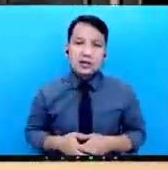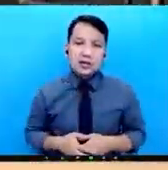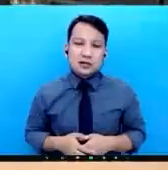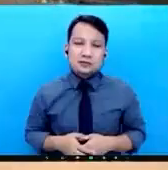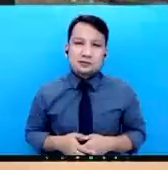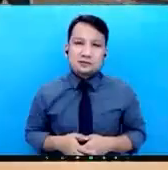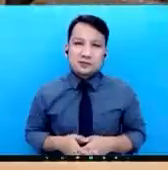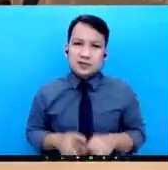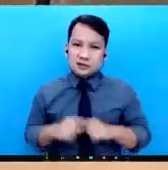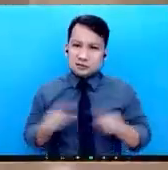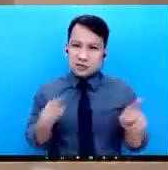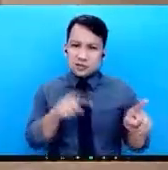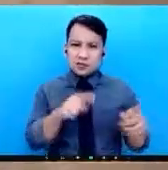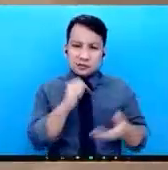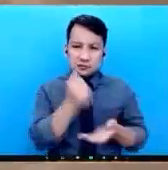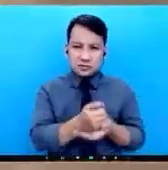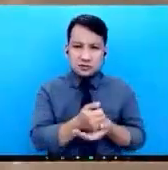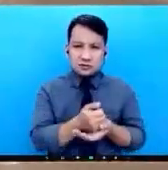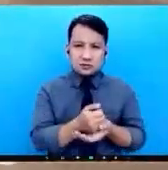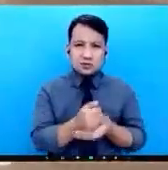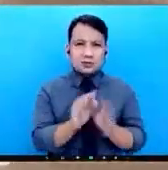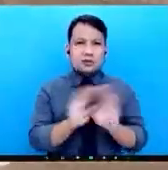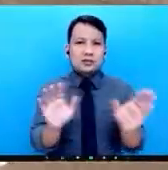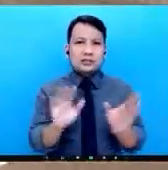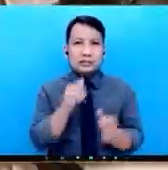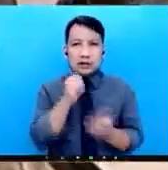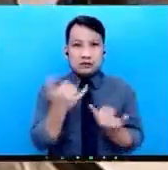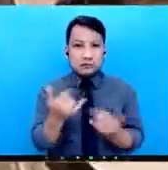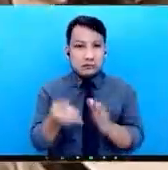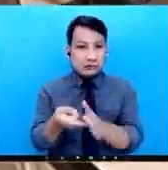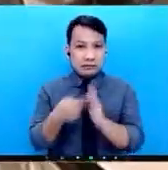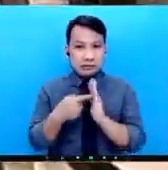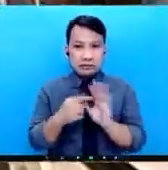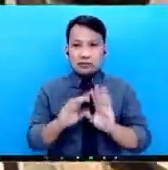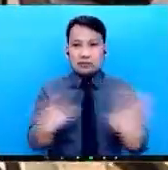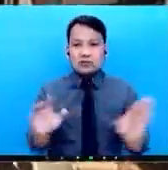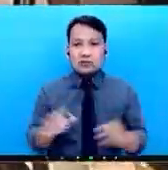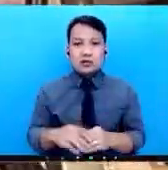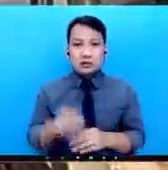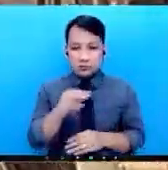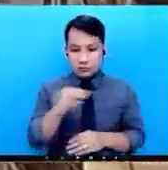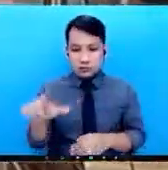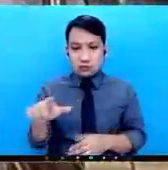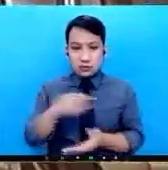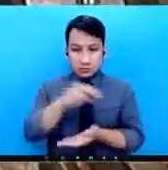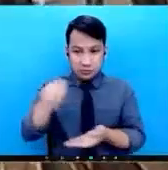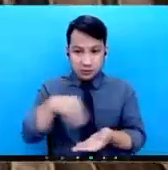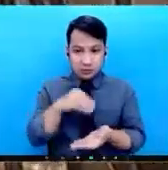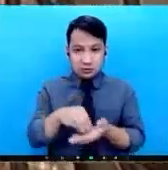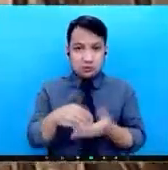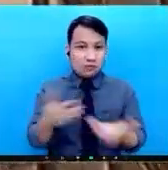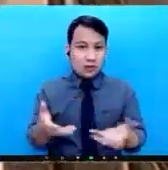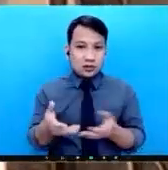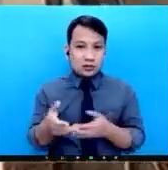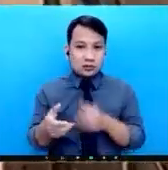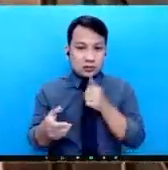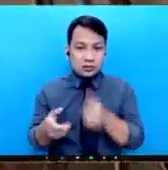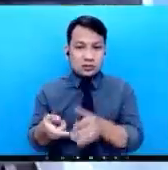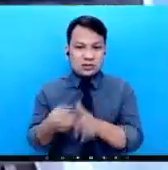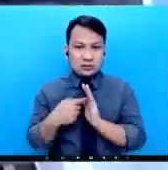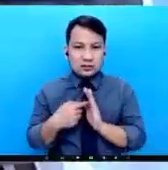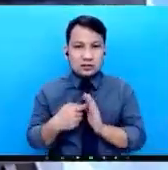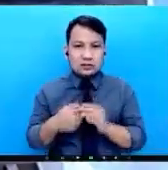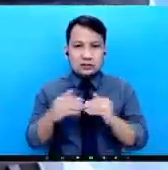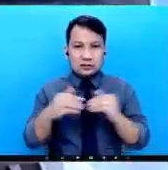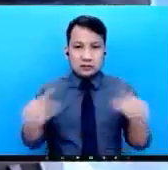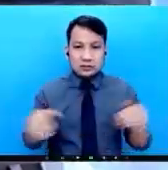Pero may ilang establishmentong hindi na ito nire-require. Gaya ng mall na ito sa Mandaluyong. Sa ilalim ng Alert Level 2,